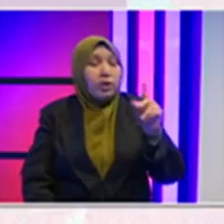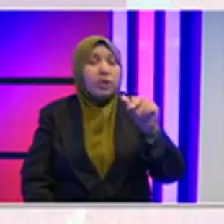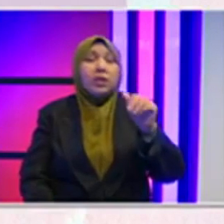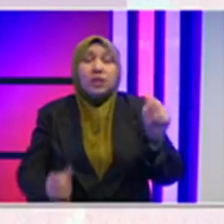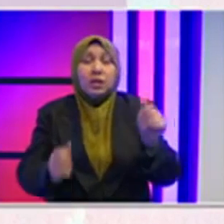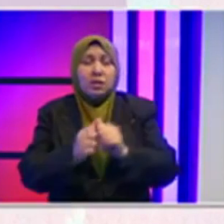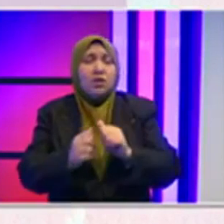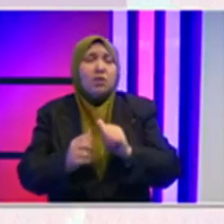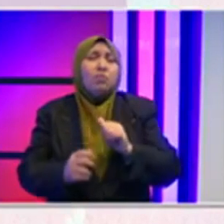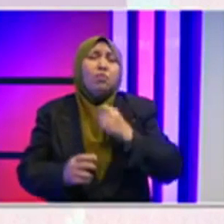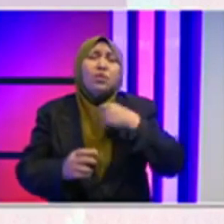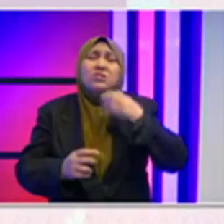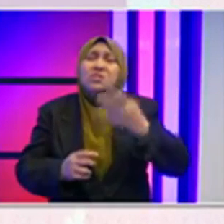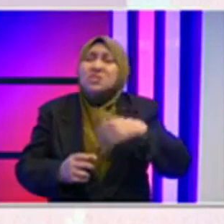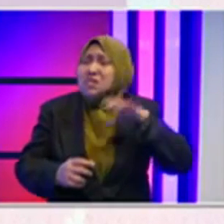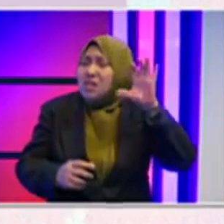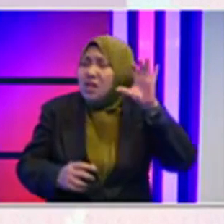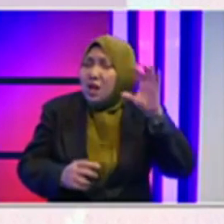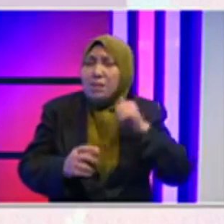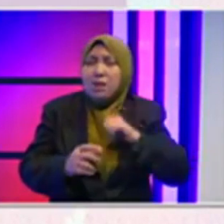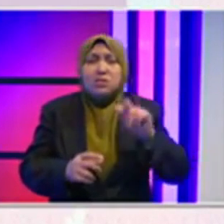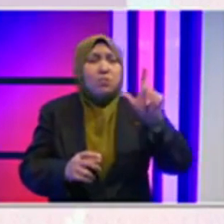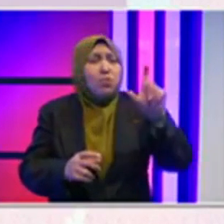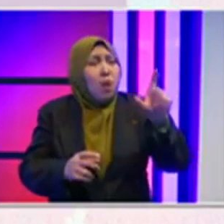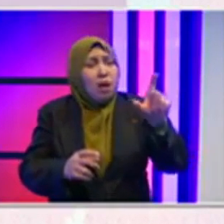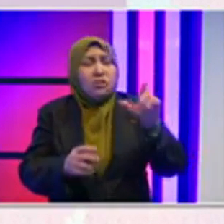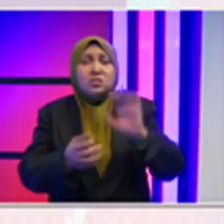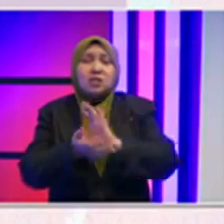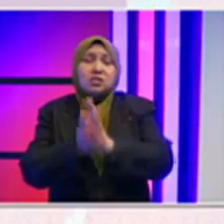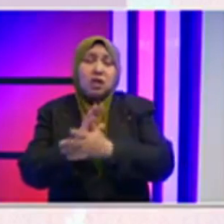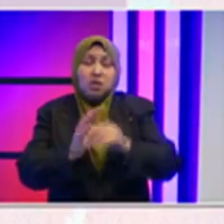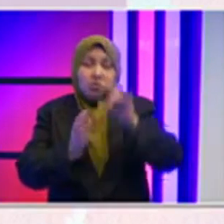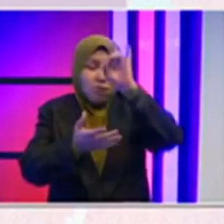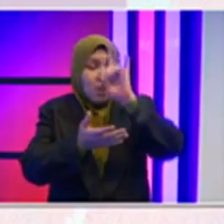macan tak gitu nah contoh itu bacot audzubillahiminasyaitonirojim